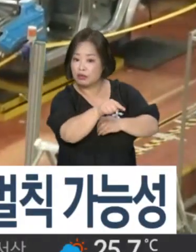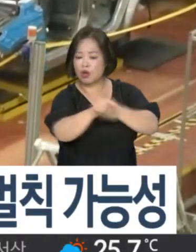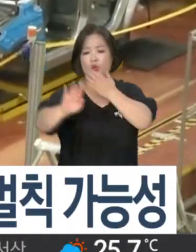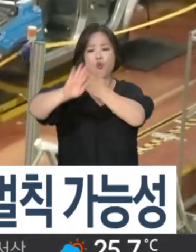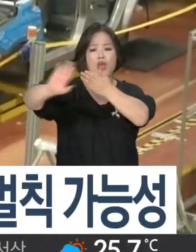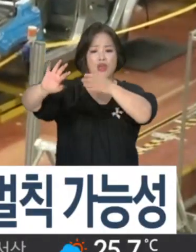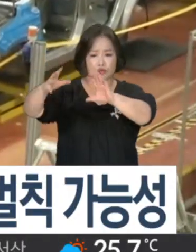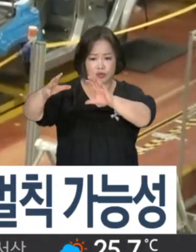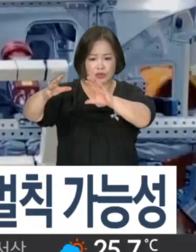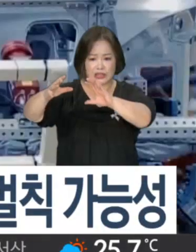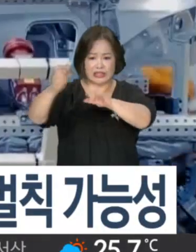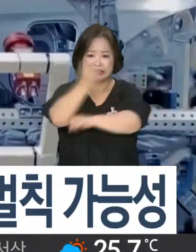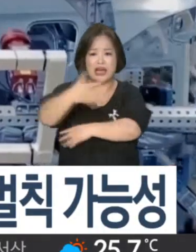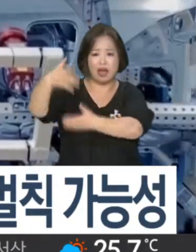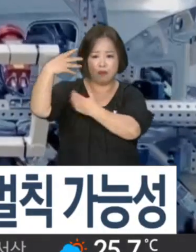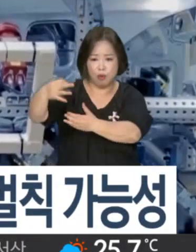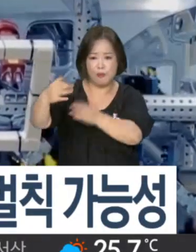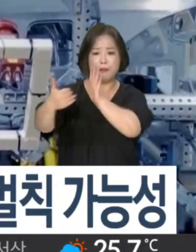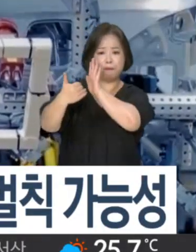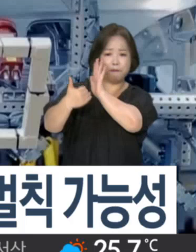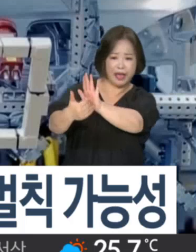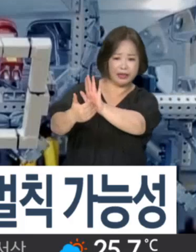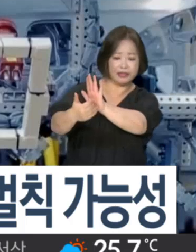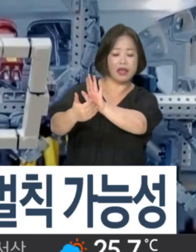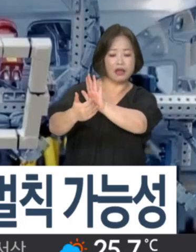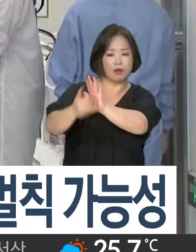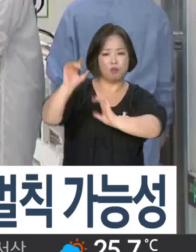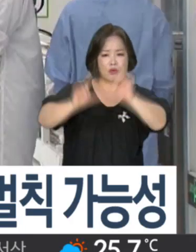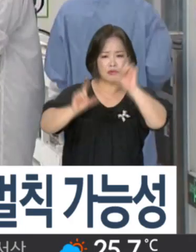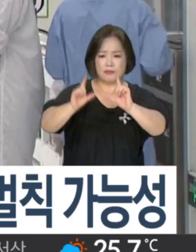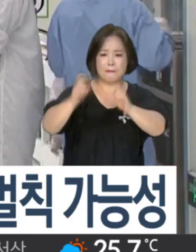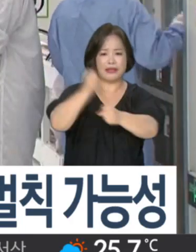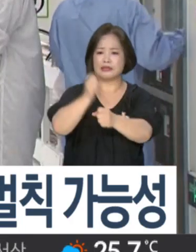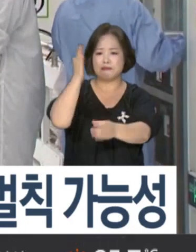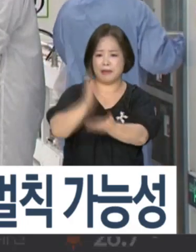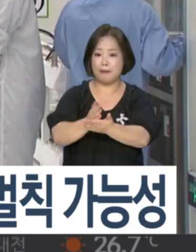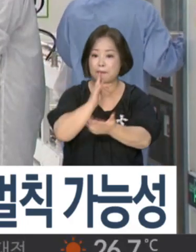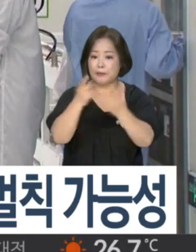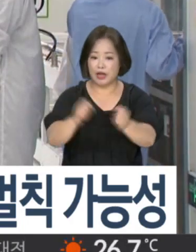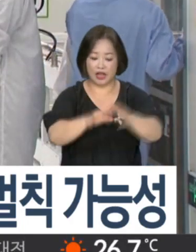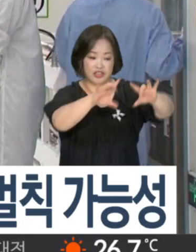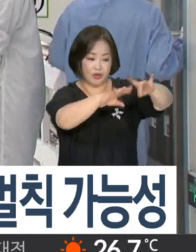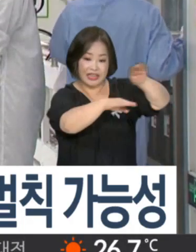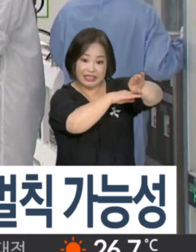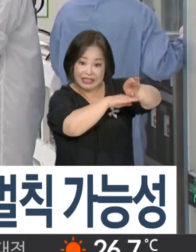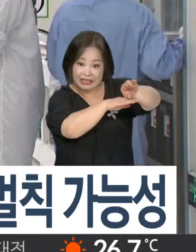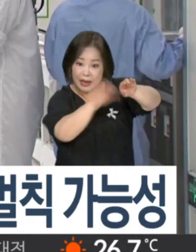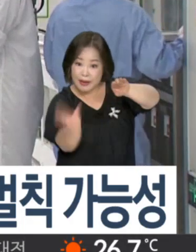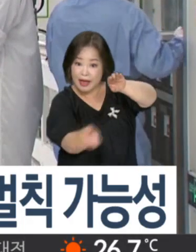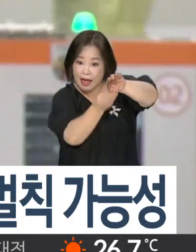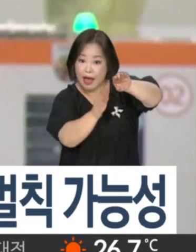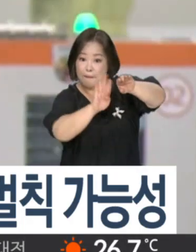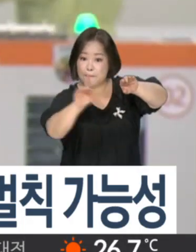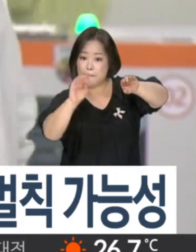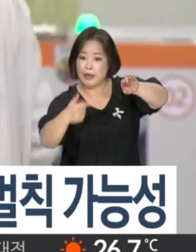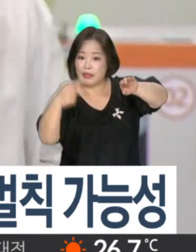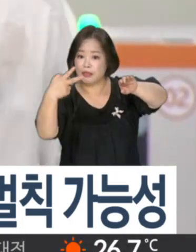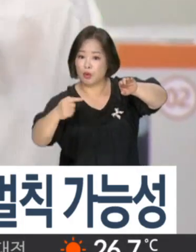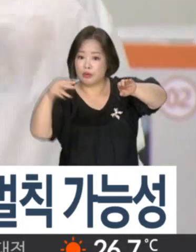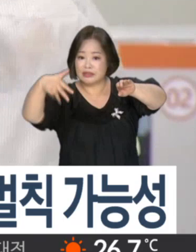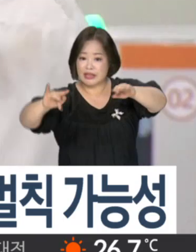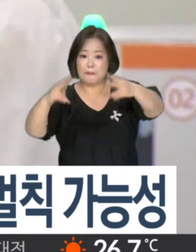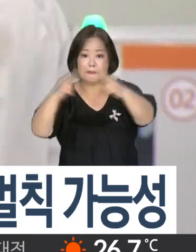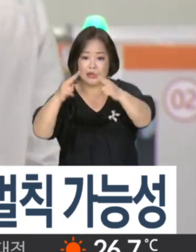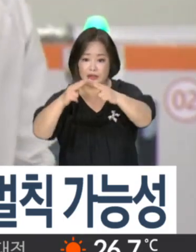배제한다는 증거를 남기지 않기 위한 것이라고 분석했습니다 대상은 전기차에 사용하는 반도체 등입니다